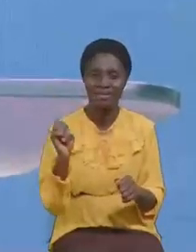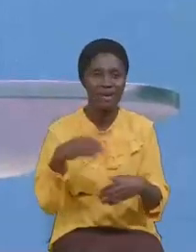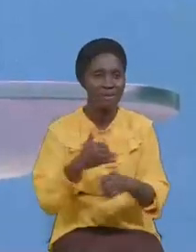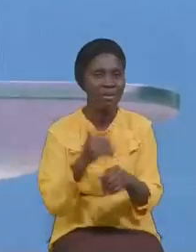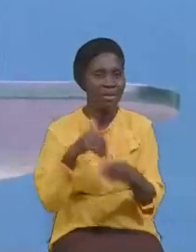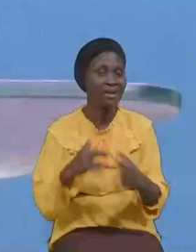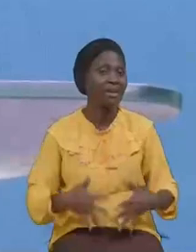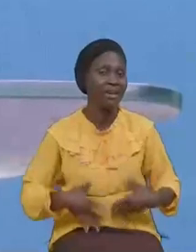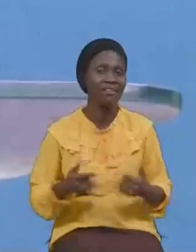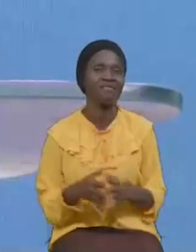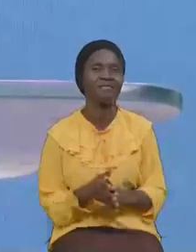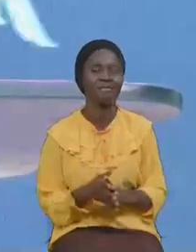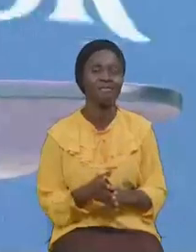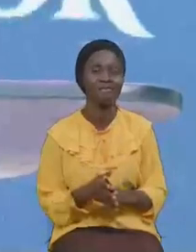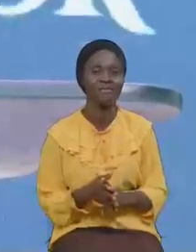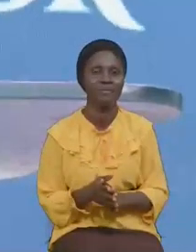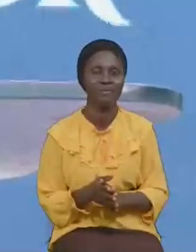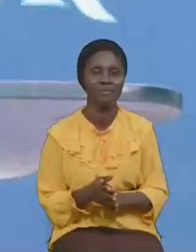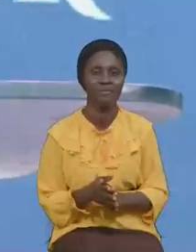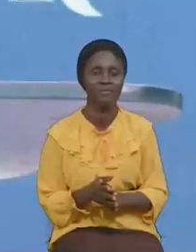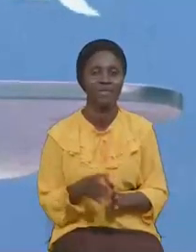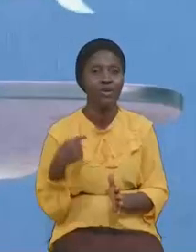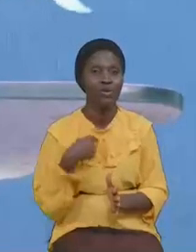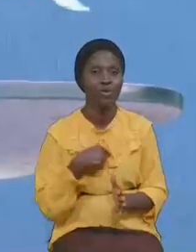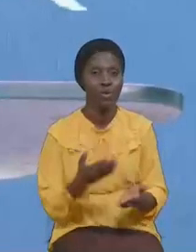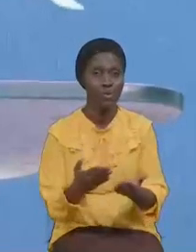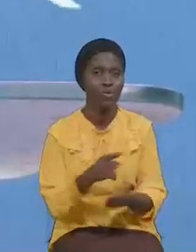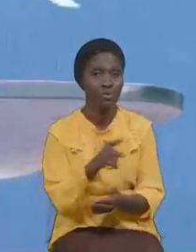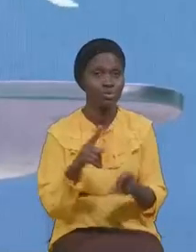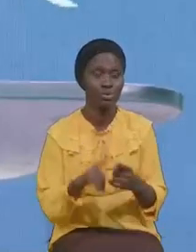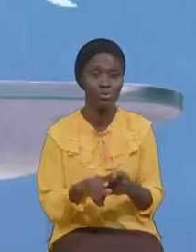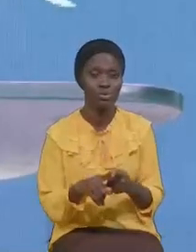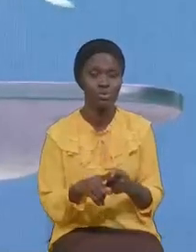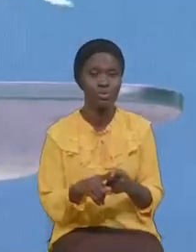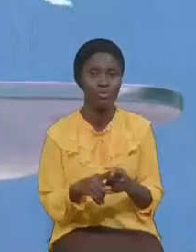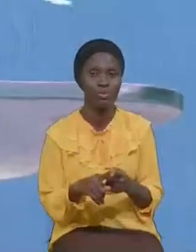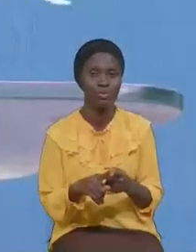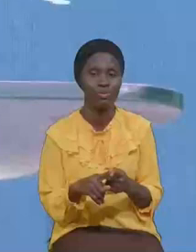Nos conseillers sont partout. Nous voulons que